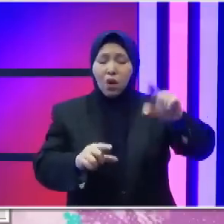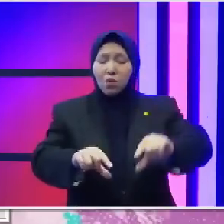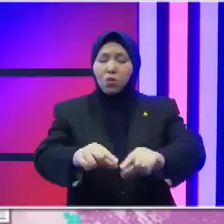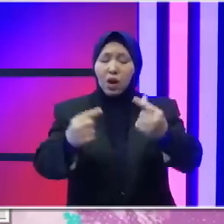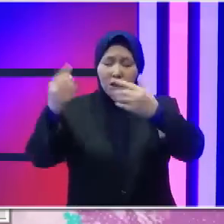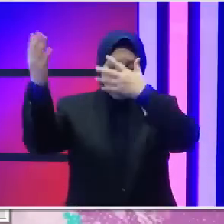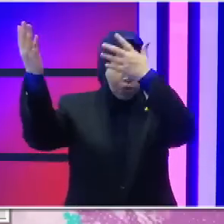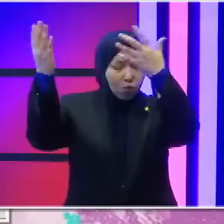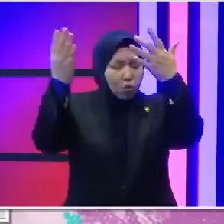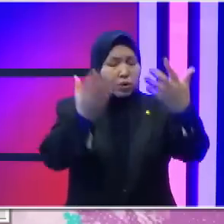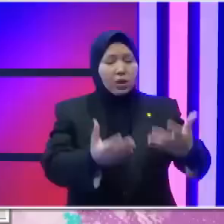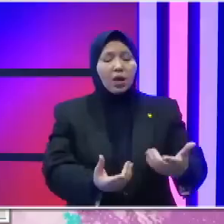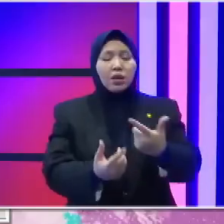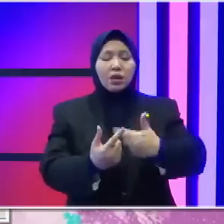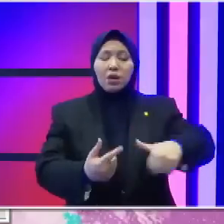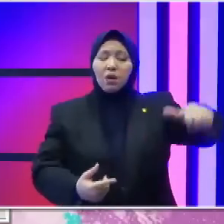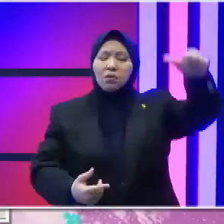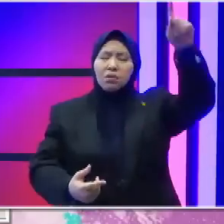tanzilan